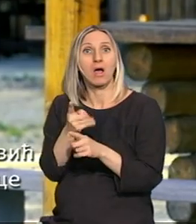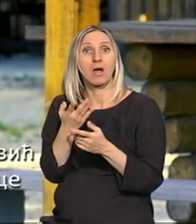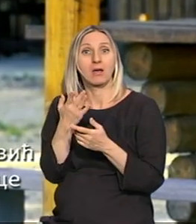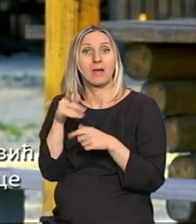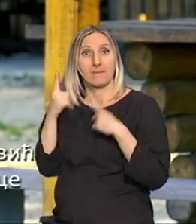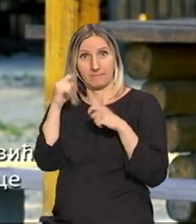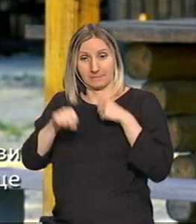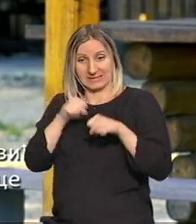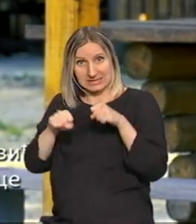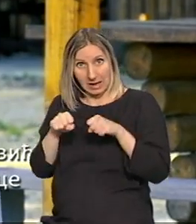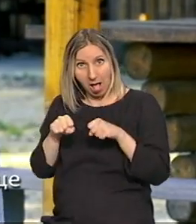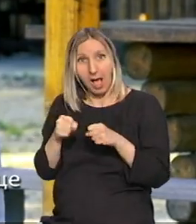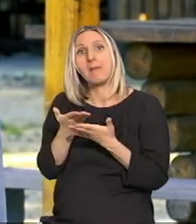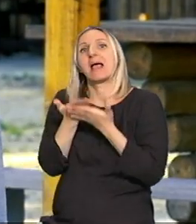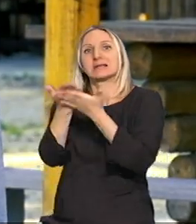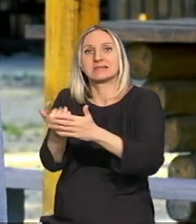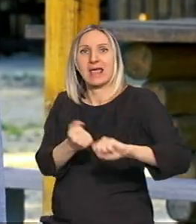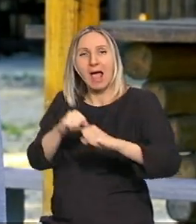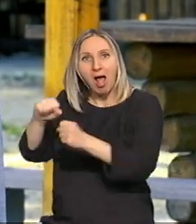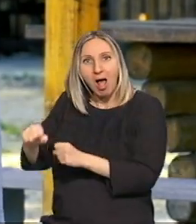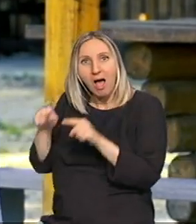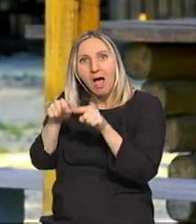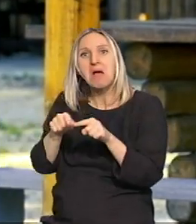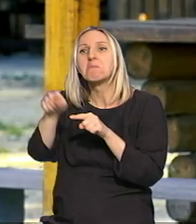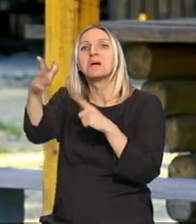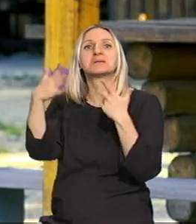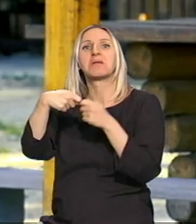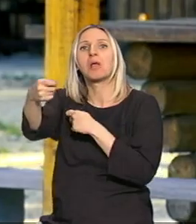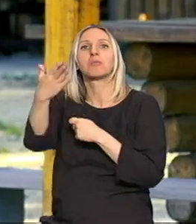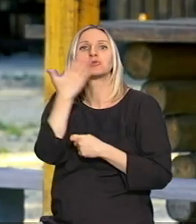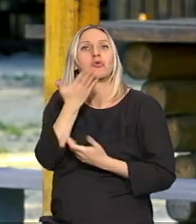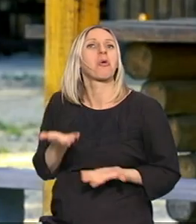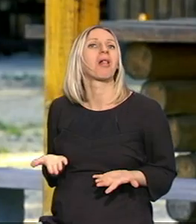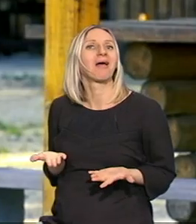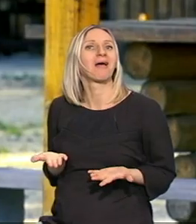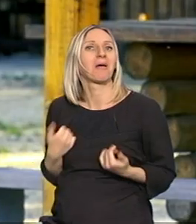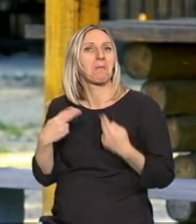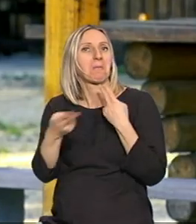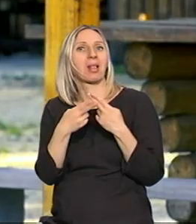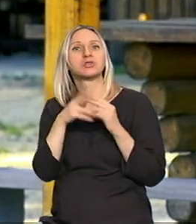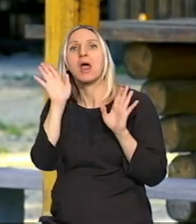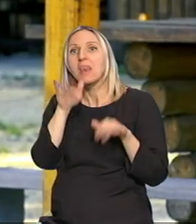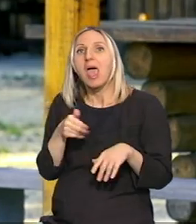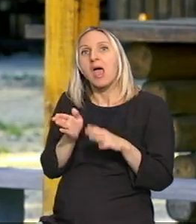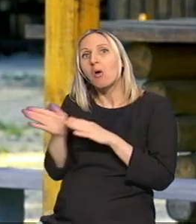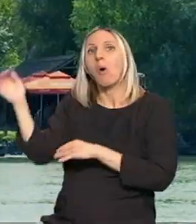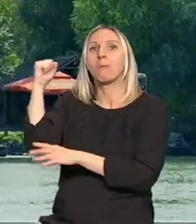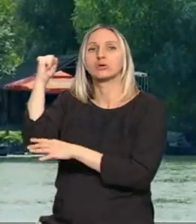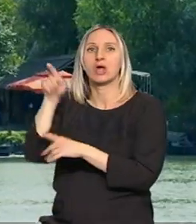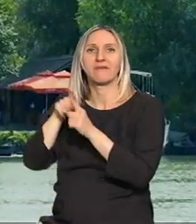bicikl. Odavde, s Kela, preko, tamo je 7 km do škole. Bilo mi je bliže nego Požega.